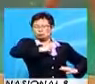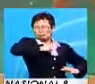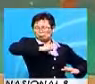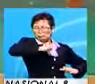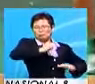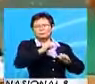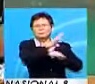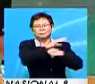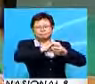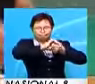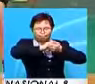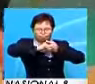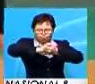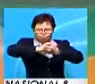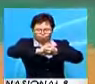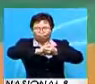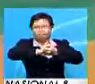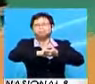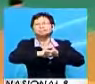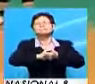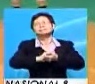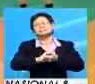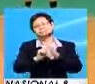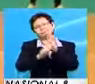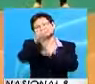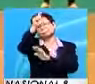dan berpasukan yang tinggi.